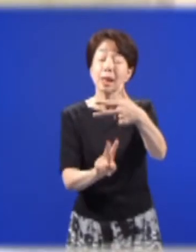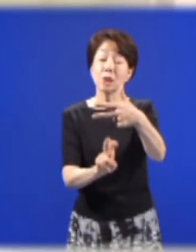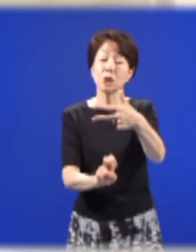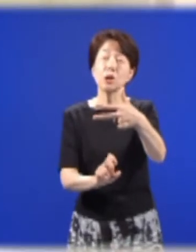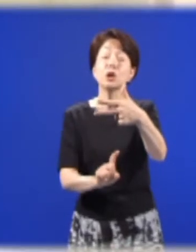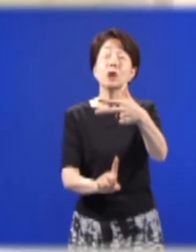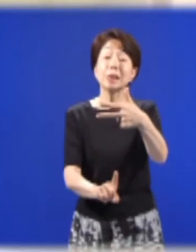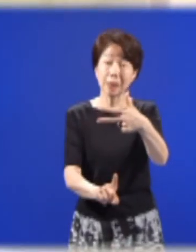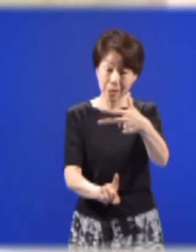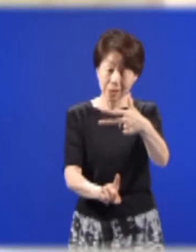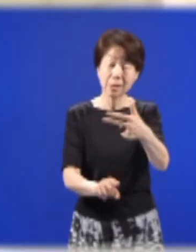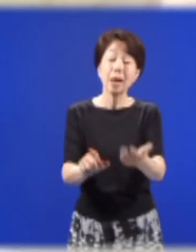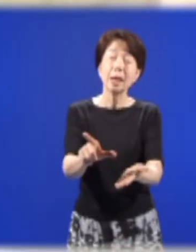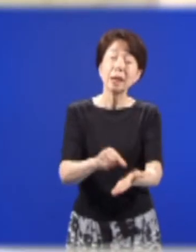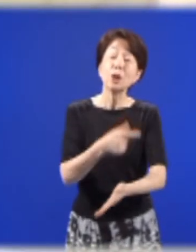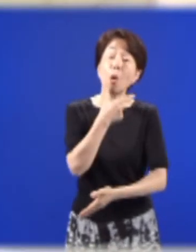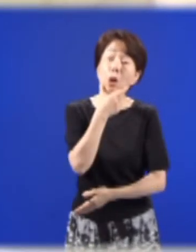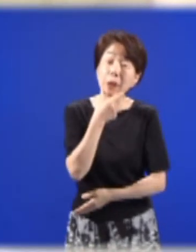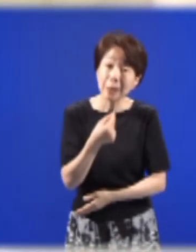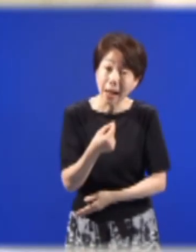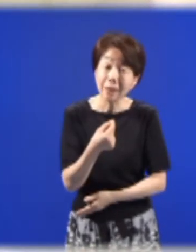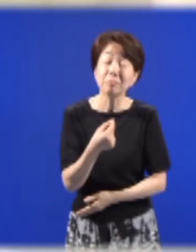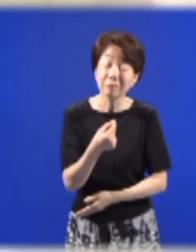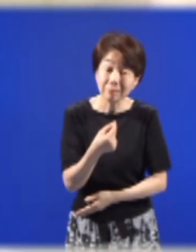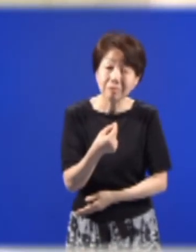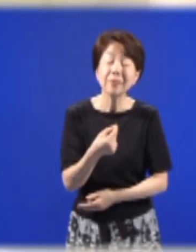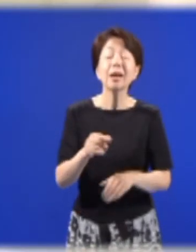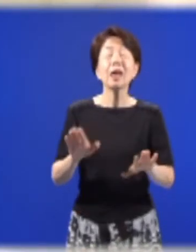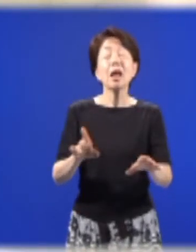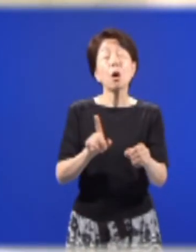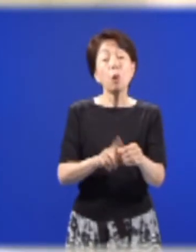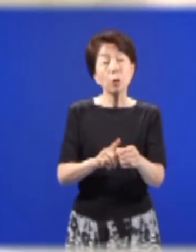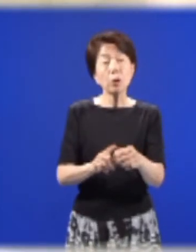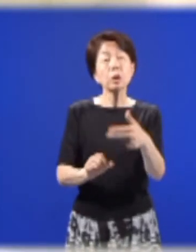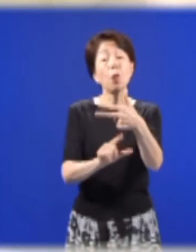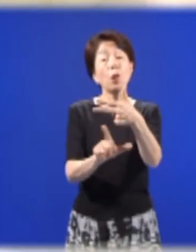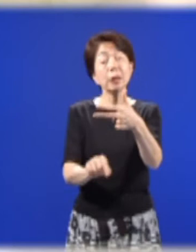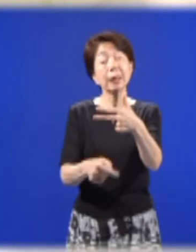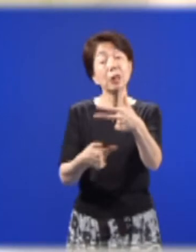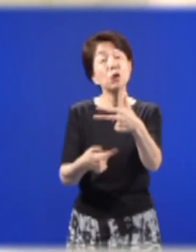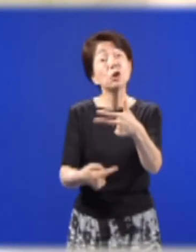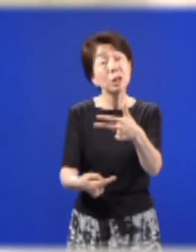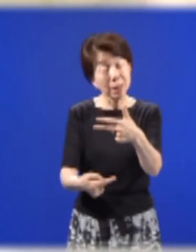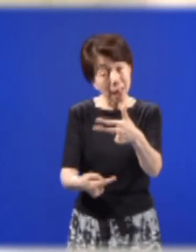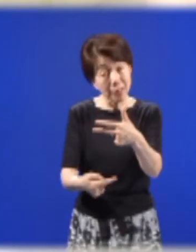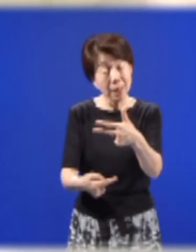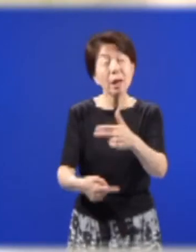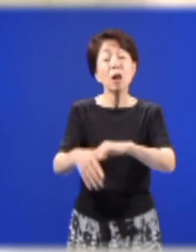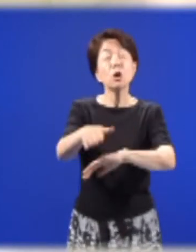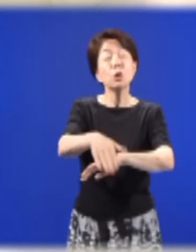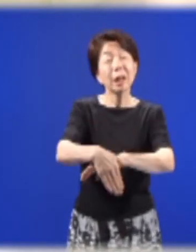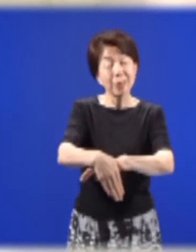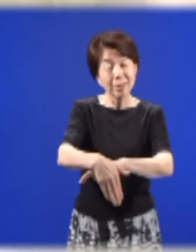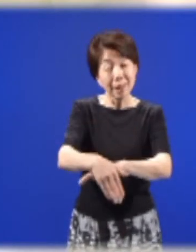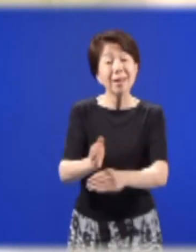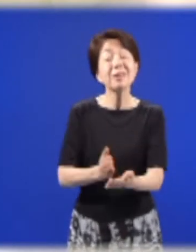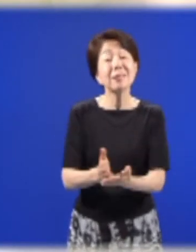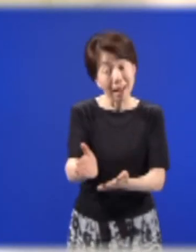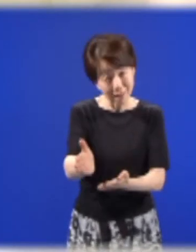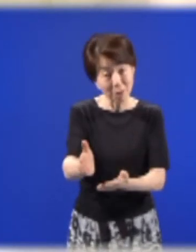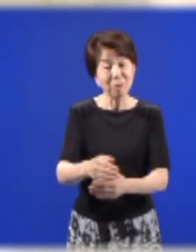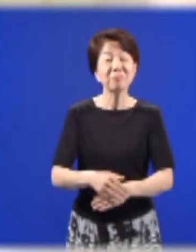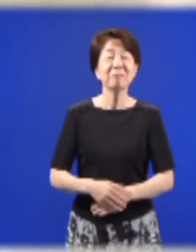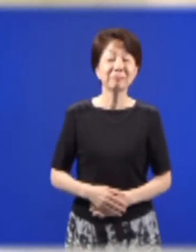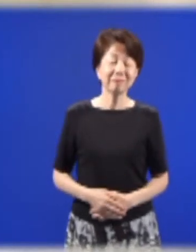7月21日に利用したい場合は今年の7月1日から受付が始まります